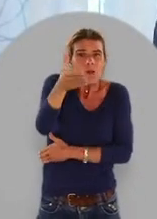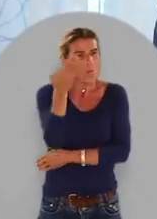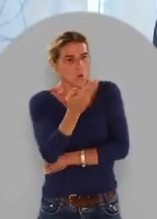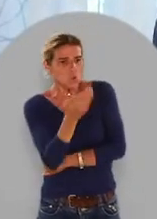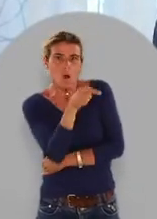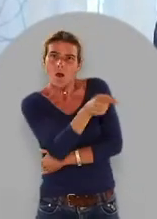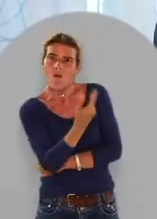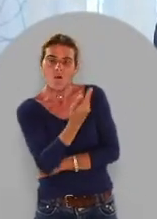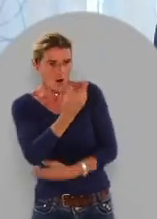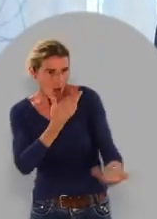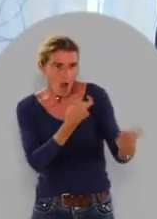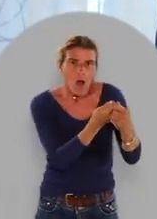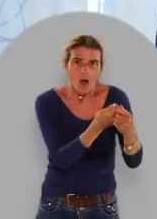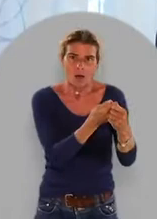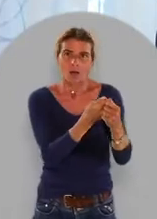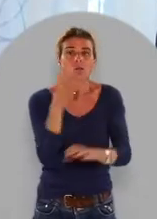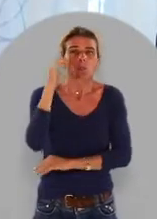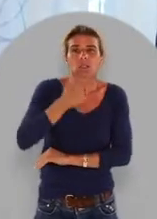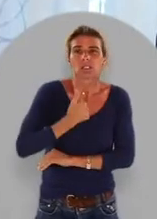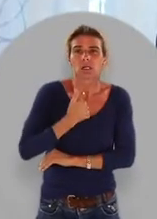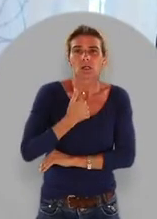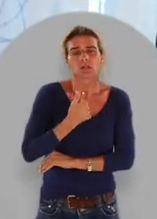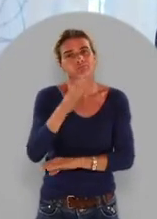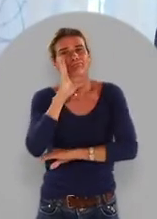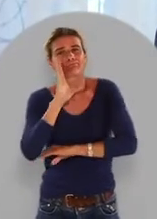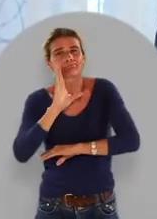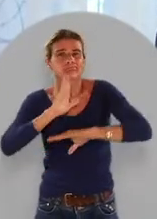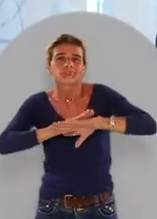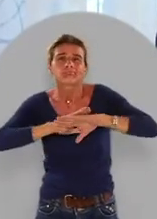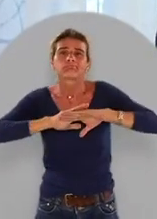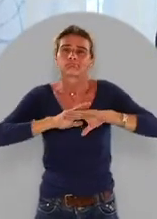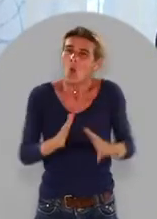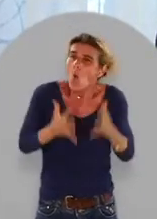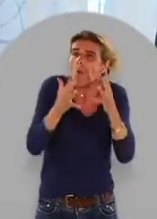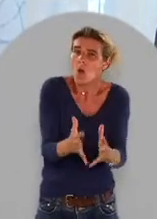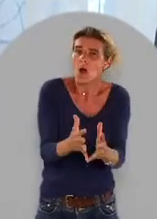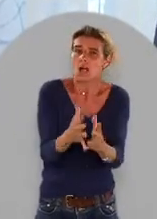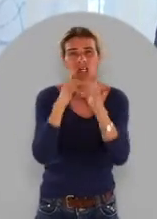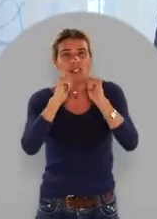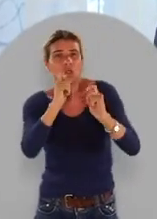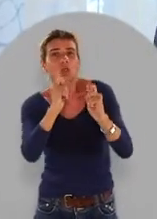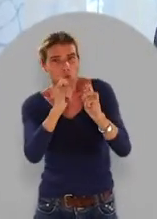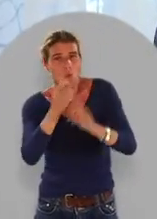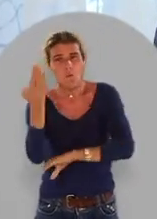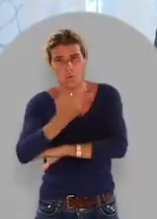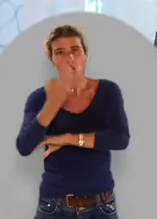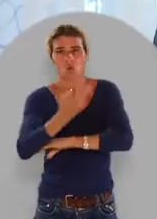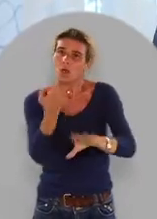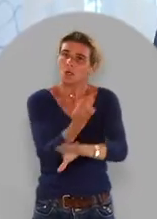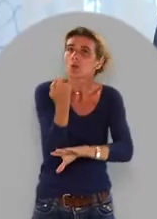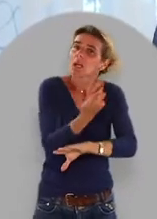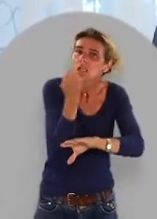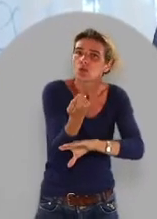vous je vous demande de garder le courage et la vigilance nécessaire à l'éducation et à